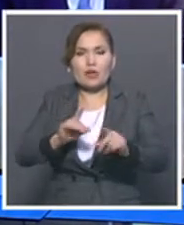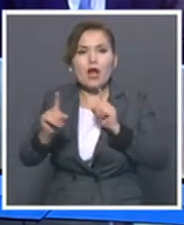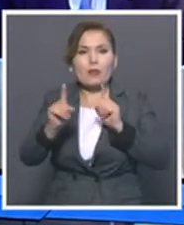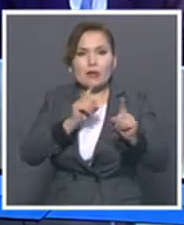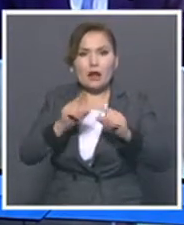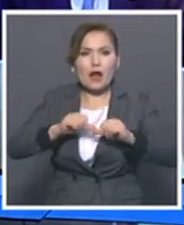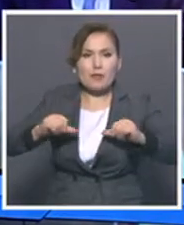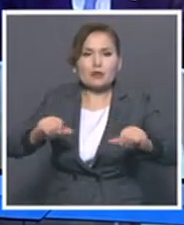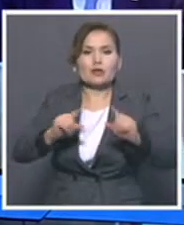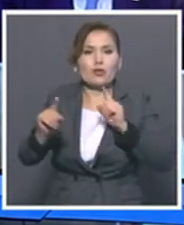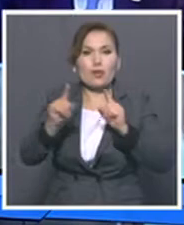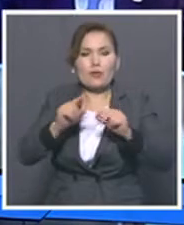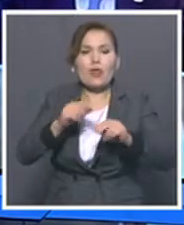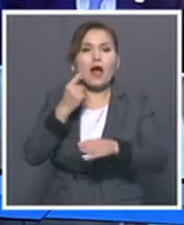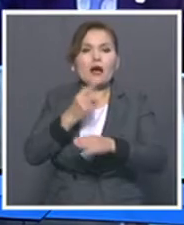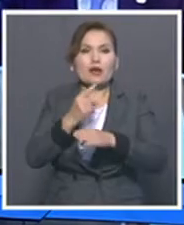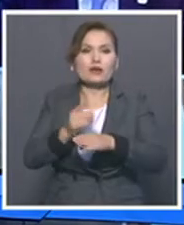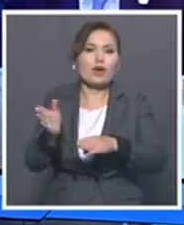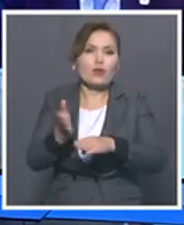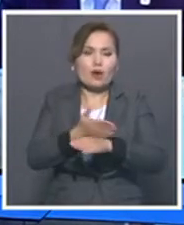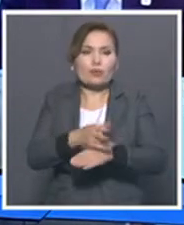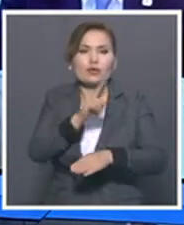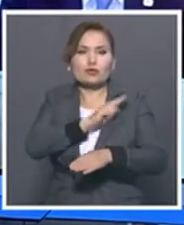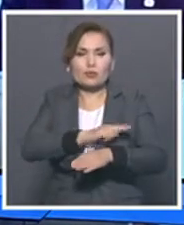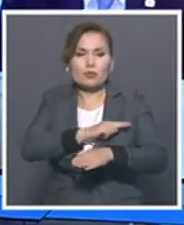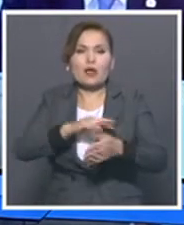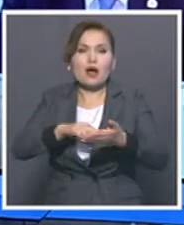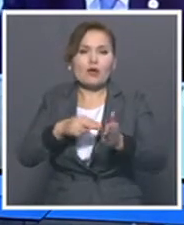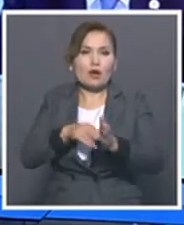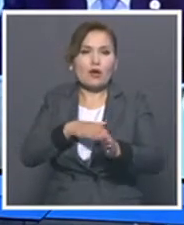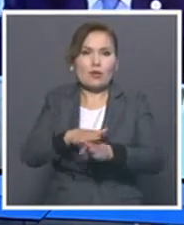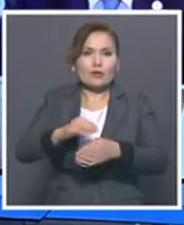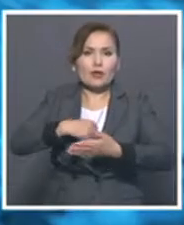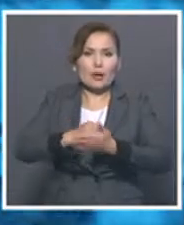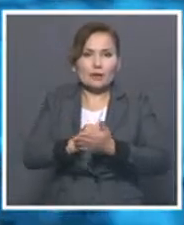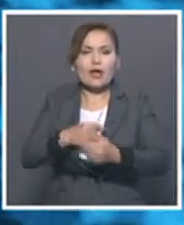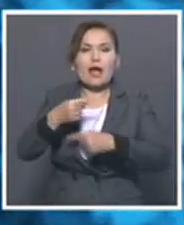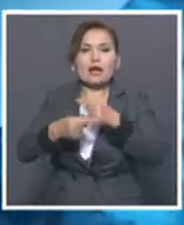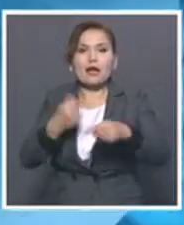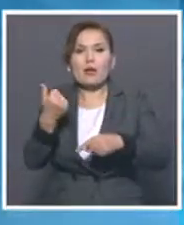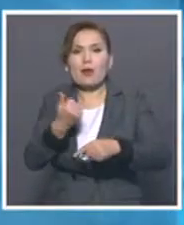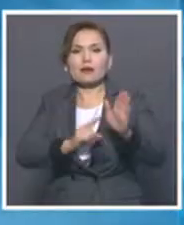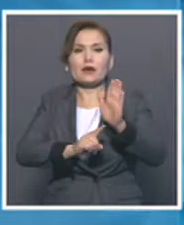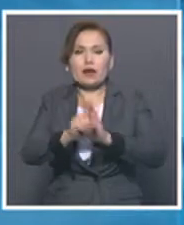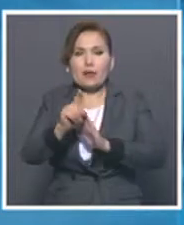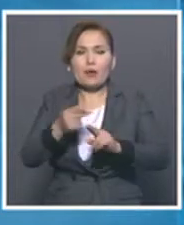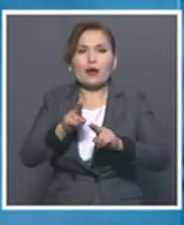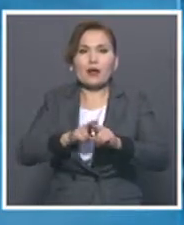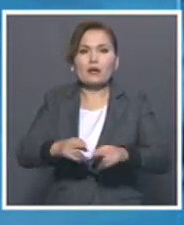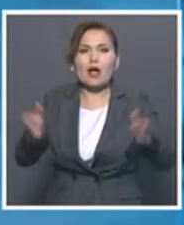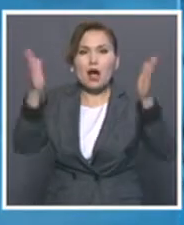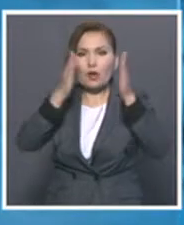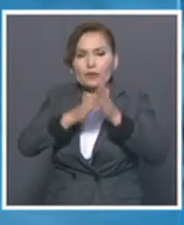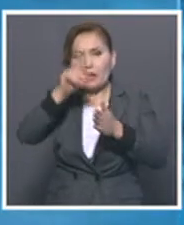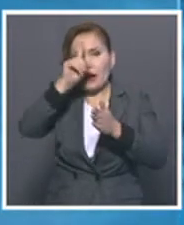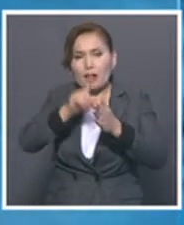өткен ведомствоаралық комиссия отырысында карантинді жеңілдетудің екінші кезеңі мақұлданды. Сонымен келер аптадан бастап діни нысандар,